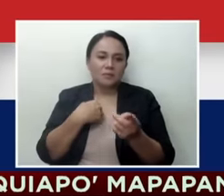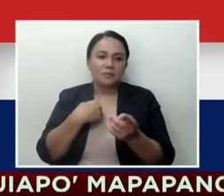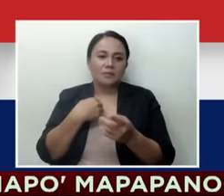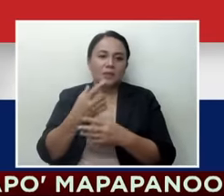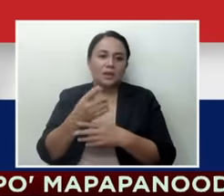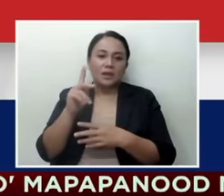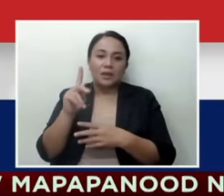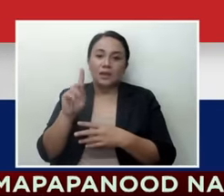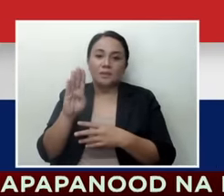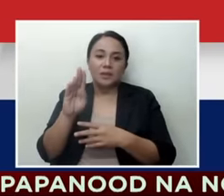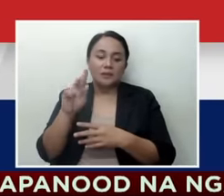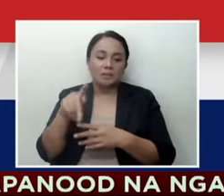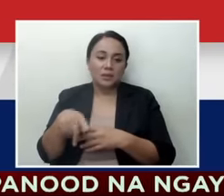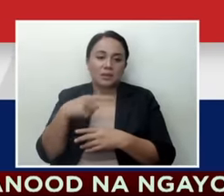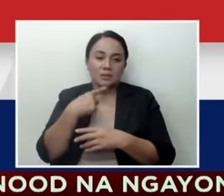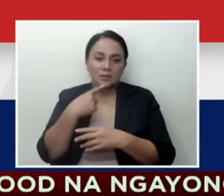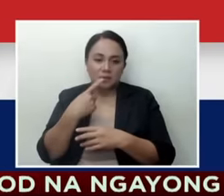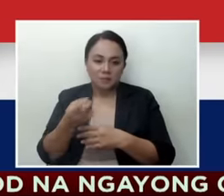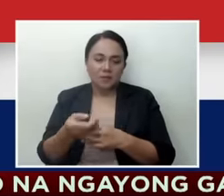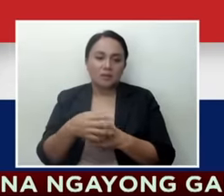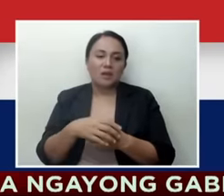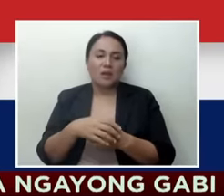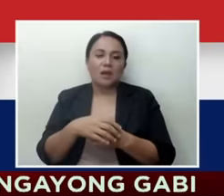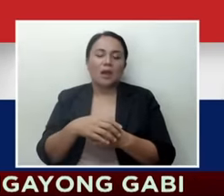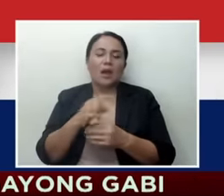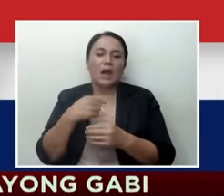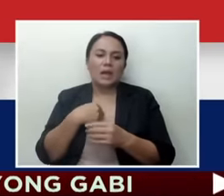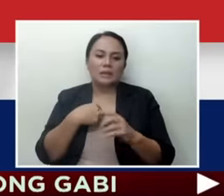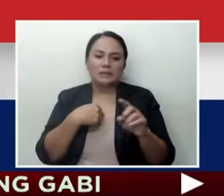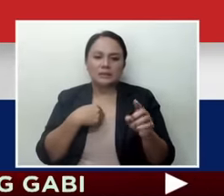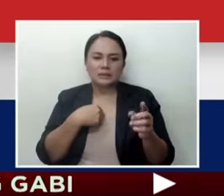mga broadcaster ng Pilipinas, isa itong pag-atake